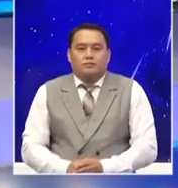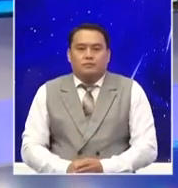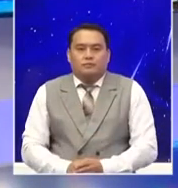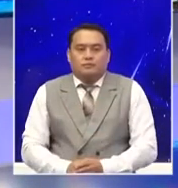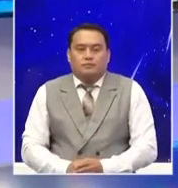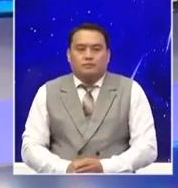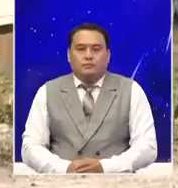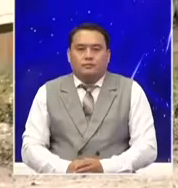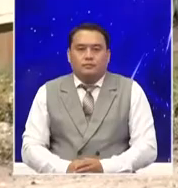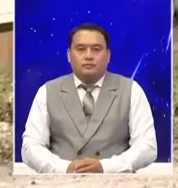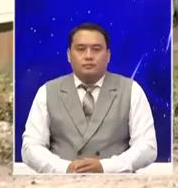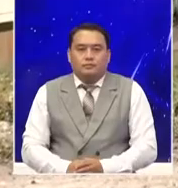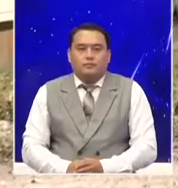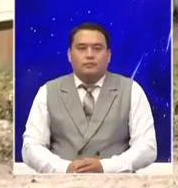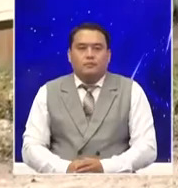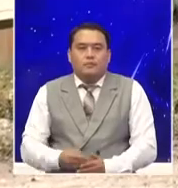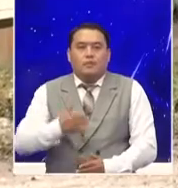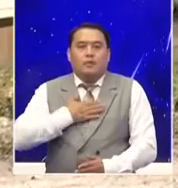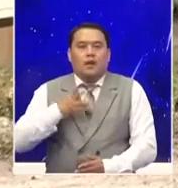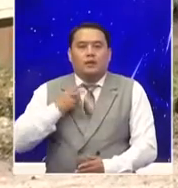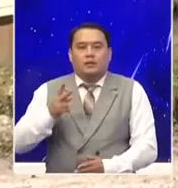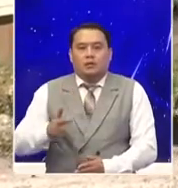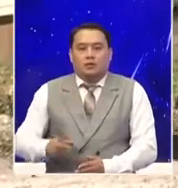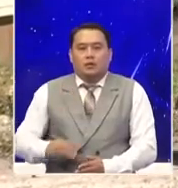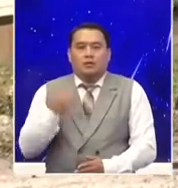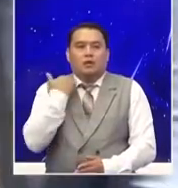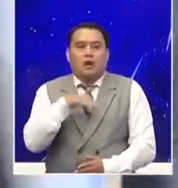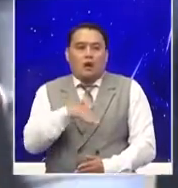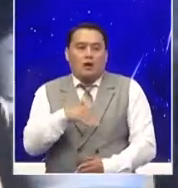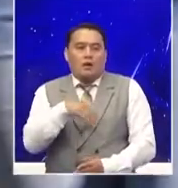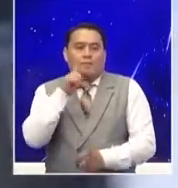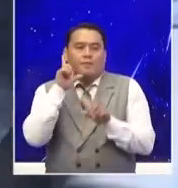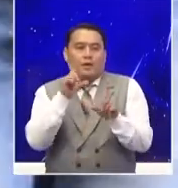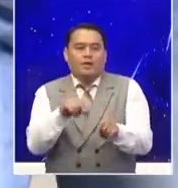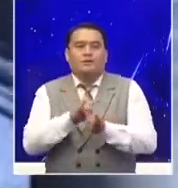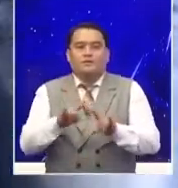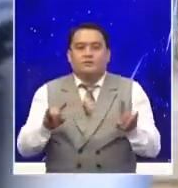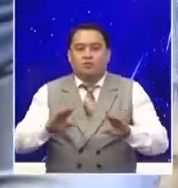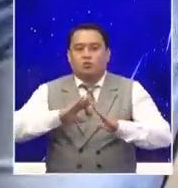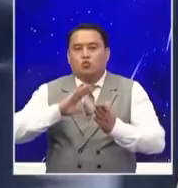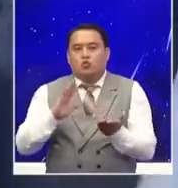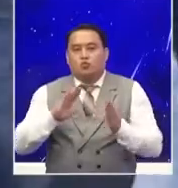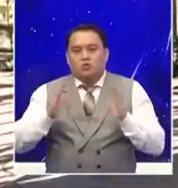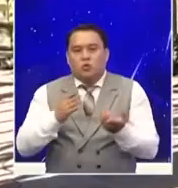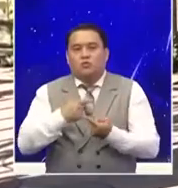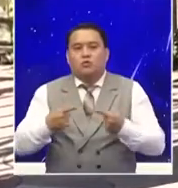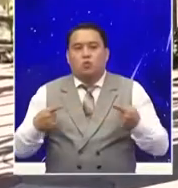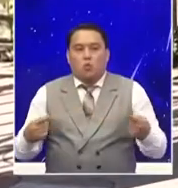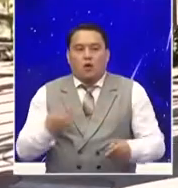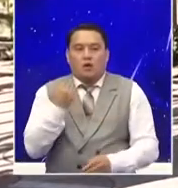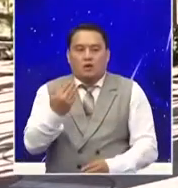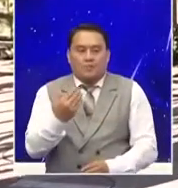требований. Если раньше моя дочь капризничала и не хотела отправляться в садик, то сегодня ситуация совсем иная, говорит